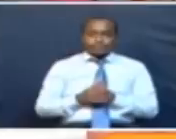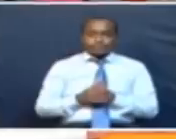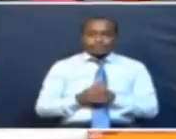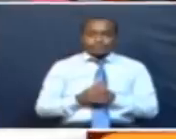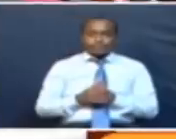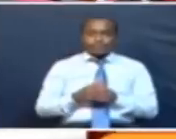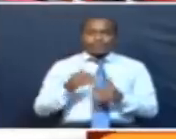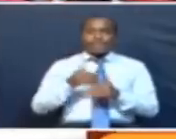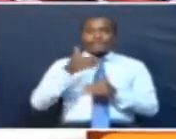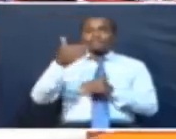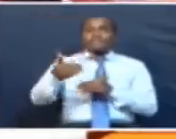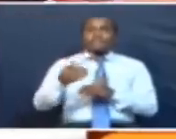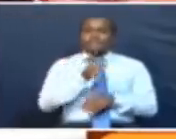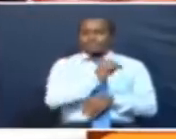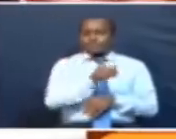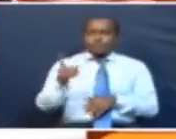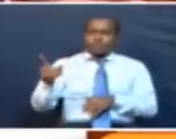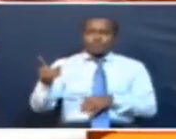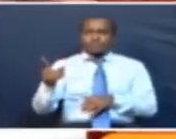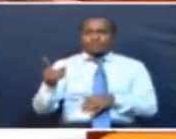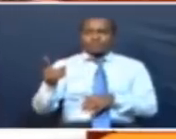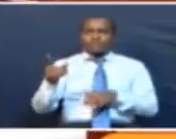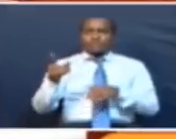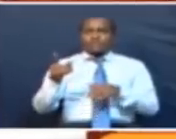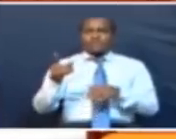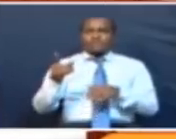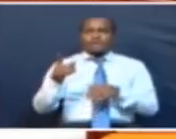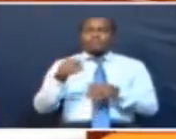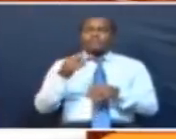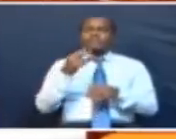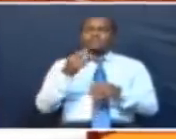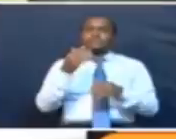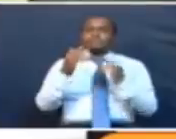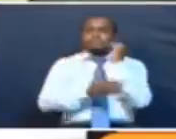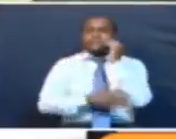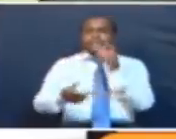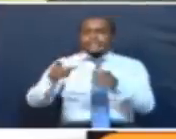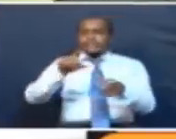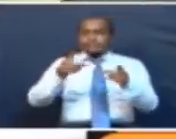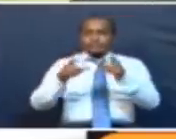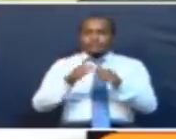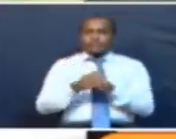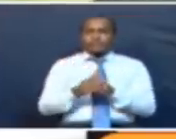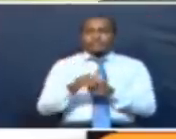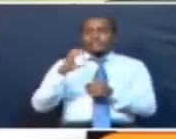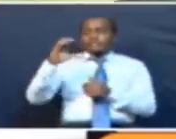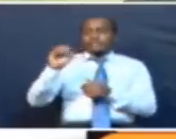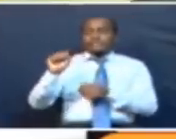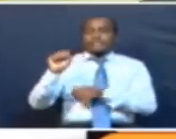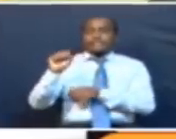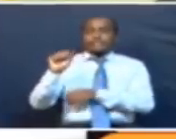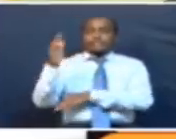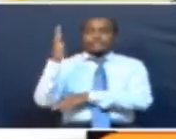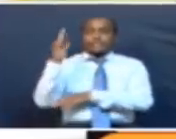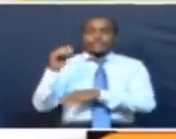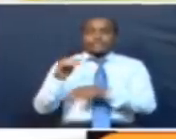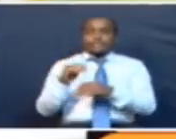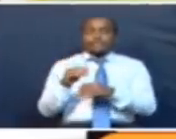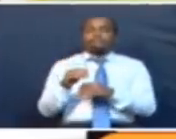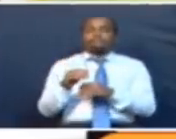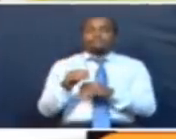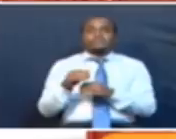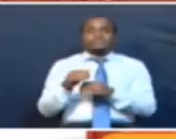Hata baada ya kutoa onyo kuwepo kwa madini hatari kwenye sukari, waziri Fred Matiang'i amewapiga chenga wabunge kwa siku ya